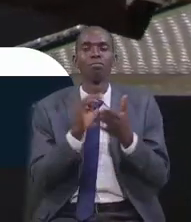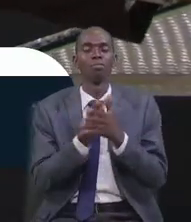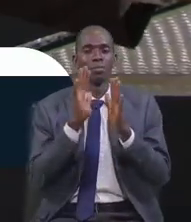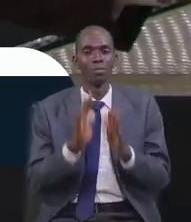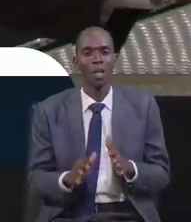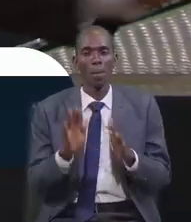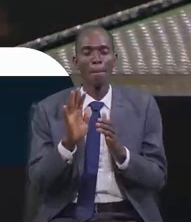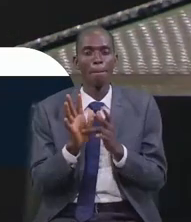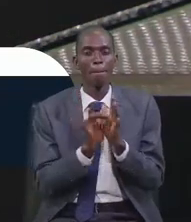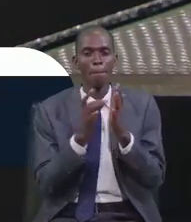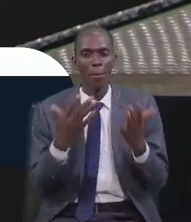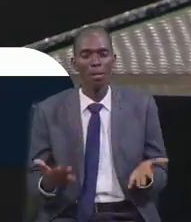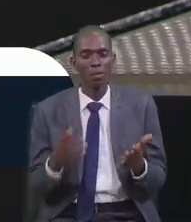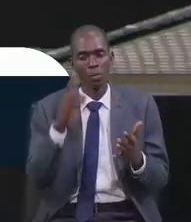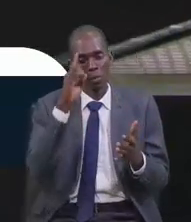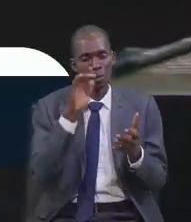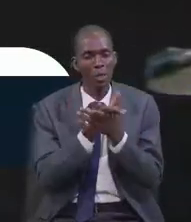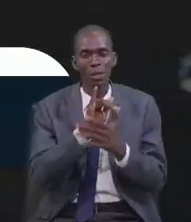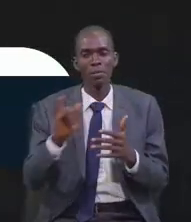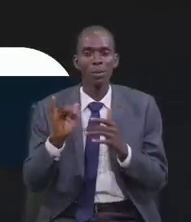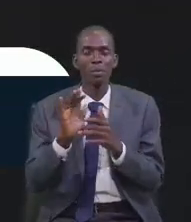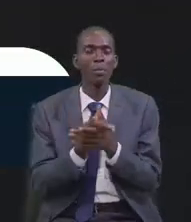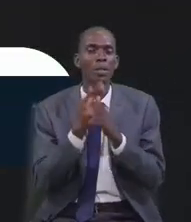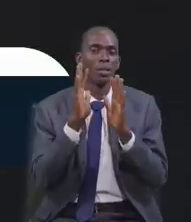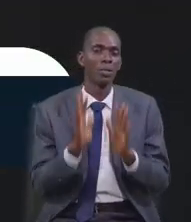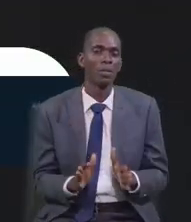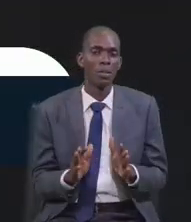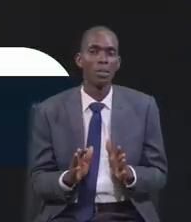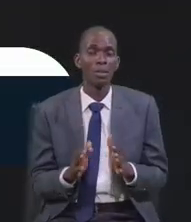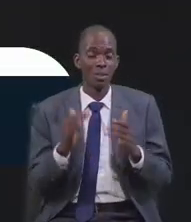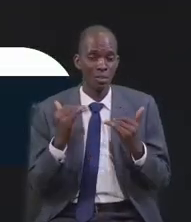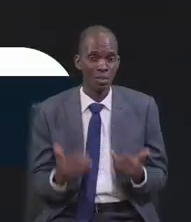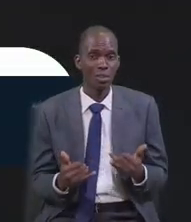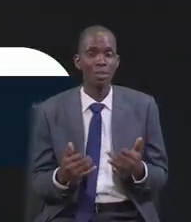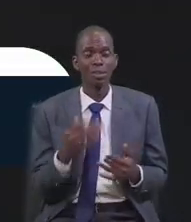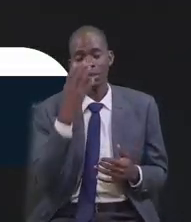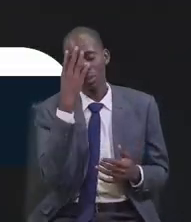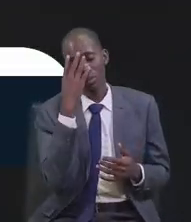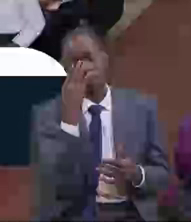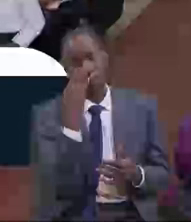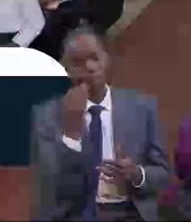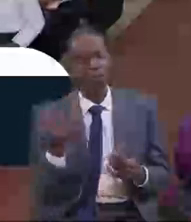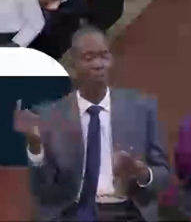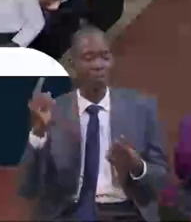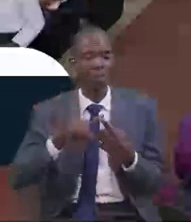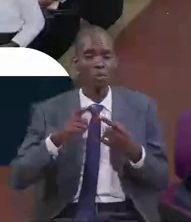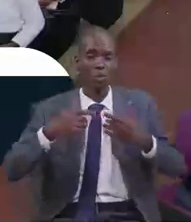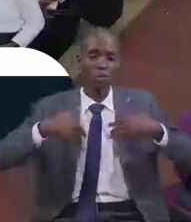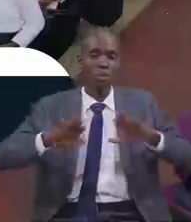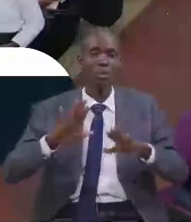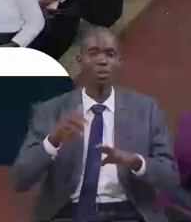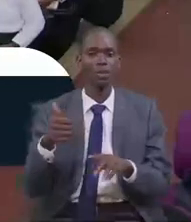Bible. Maintenant, tu es si endormi que tu t'es vendu. Que je suis un